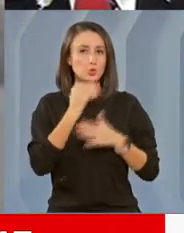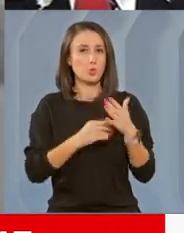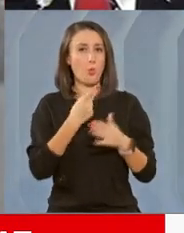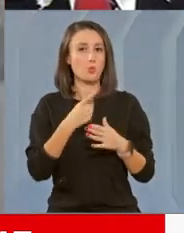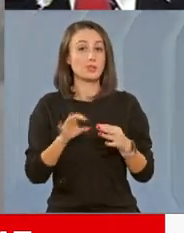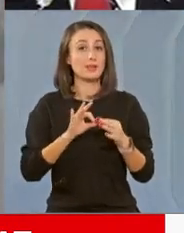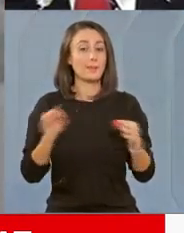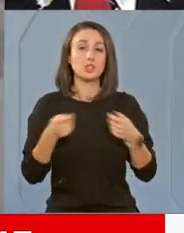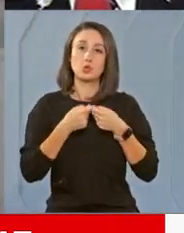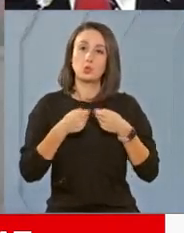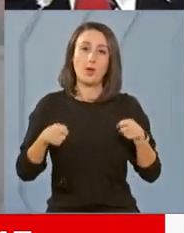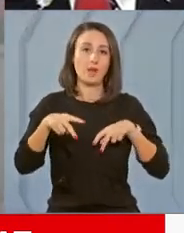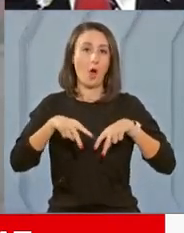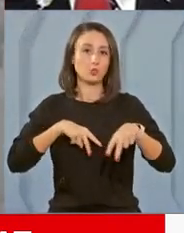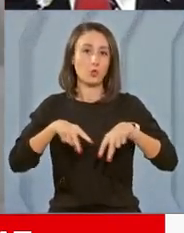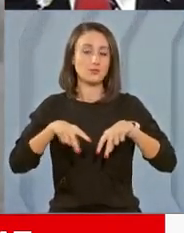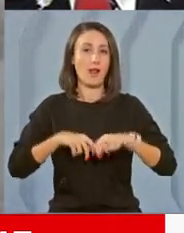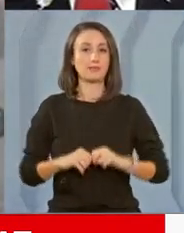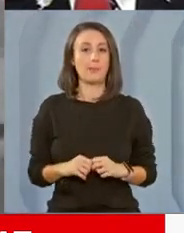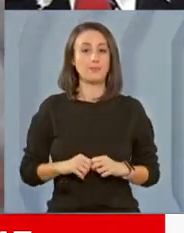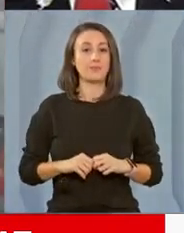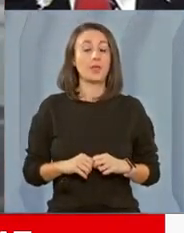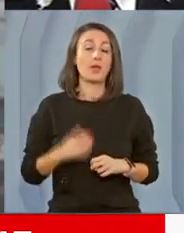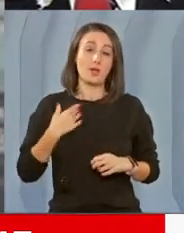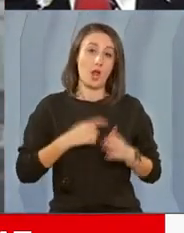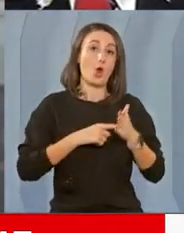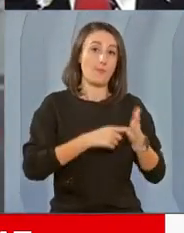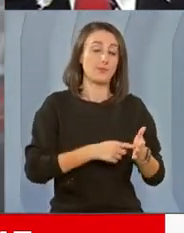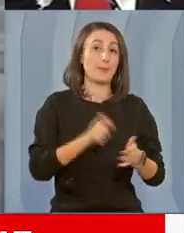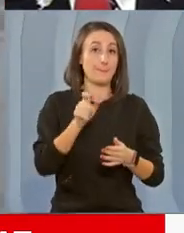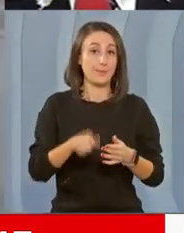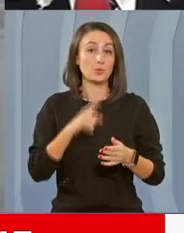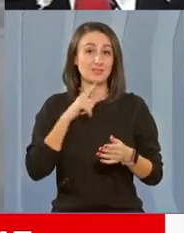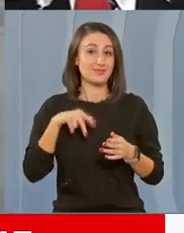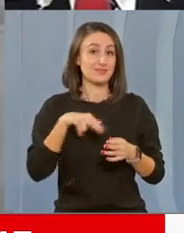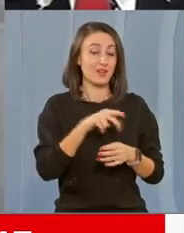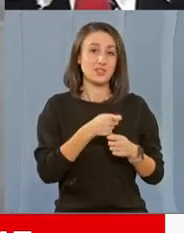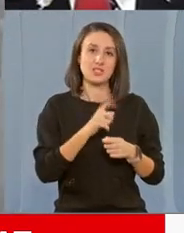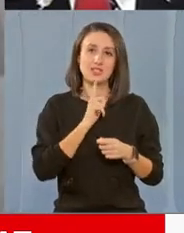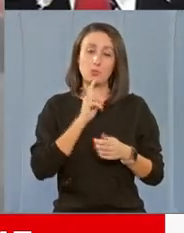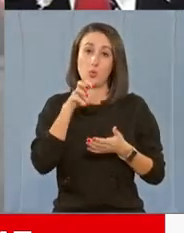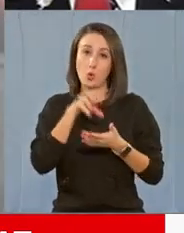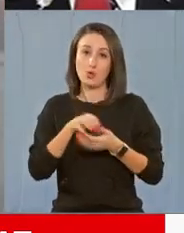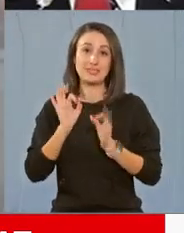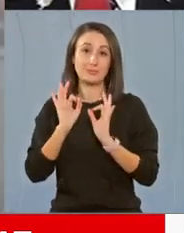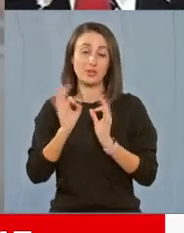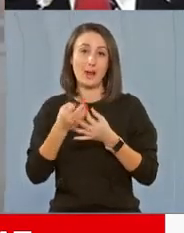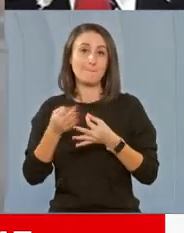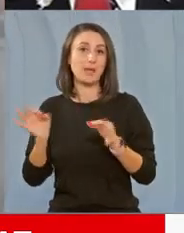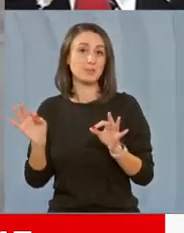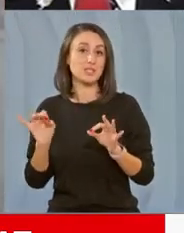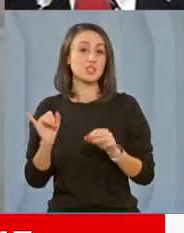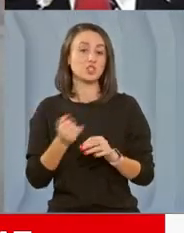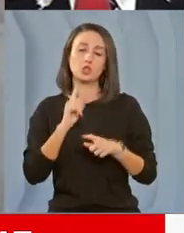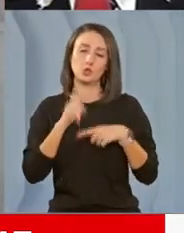de metri pe întreg tronsonul. În aceste condiții, le recomandăm pietonilor să traverseze doar prin locurile special amenajate și